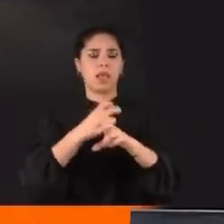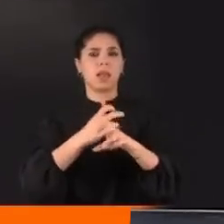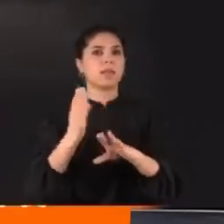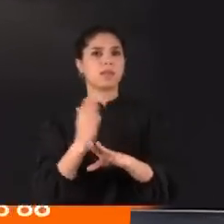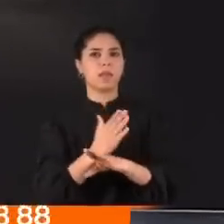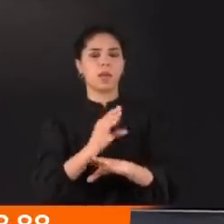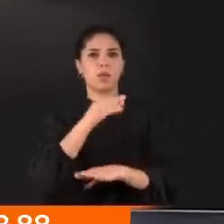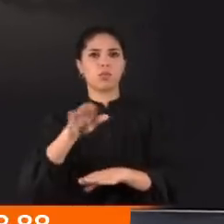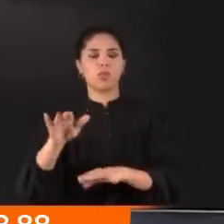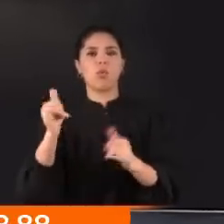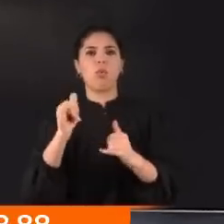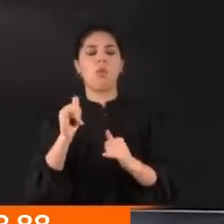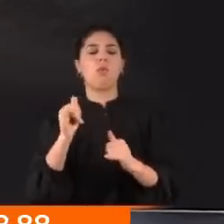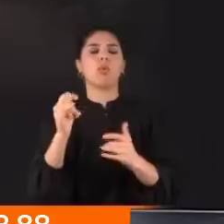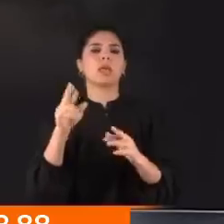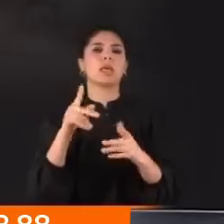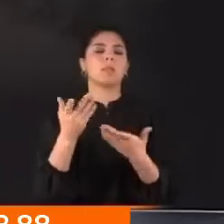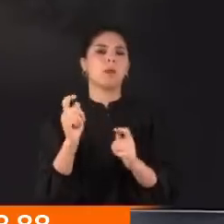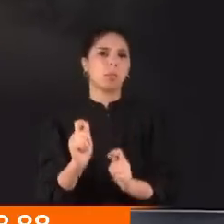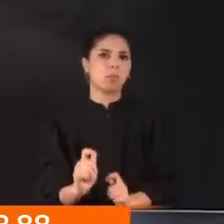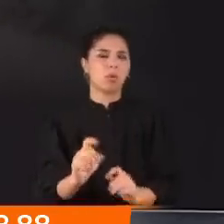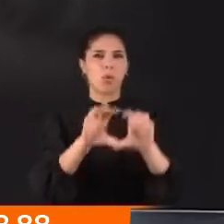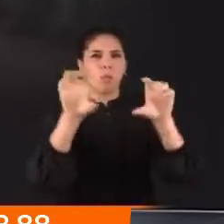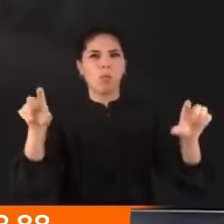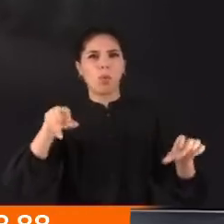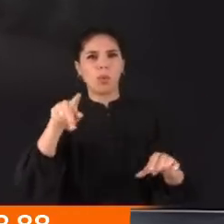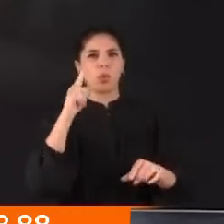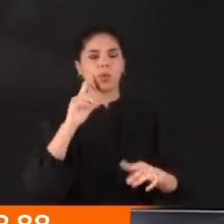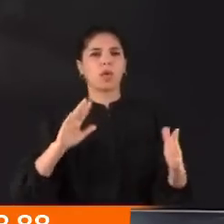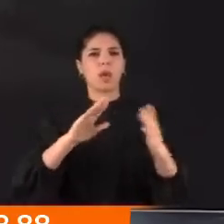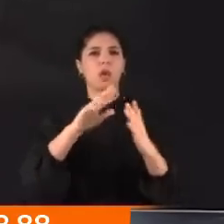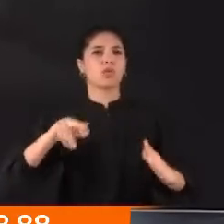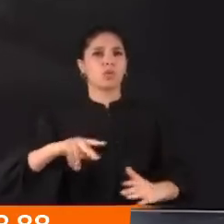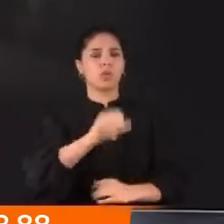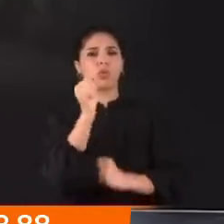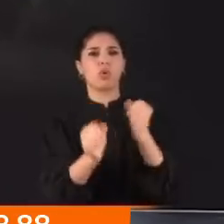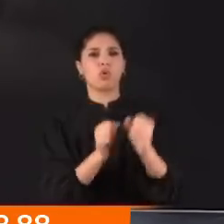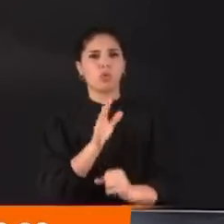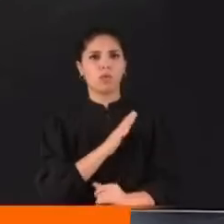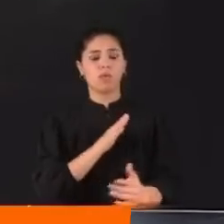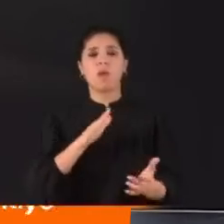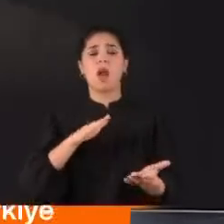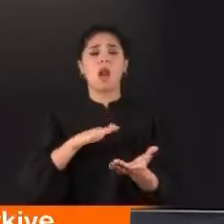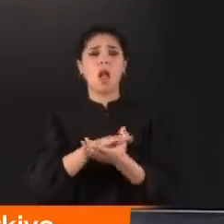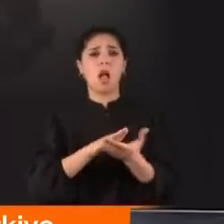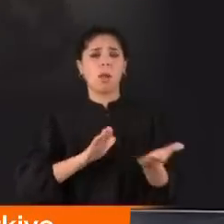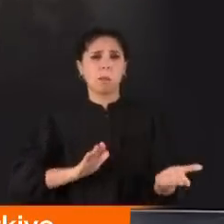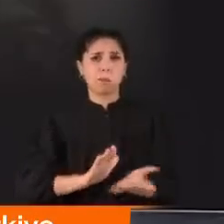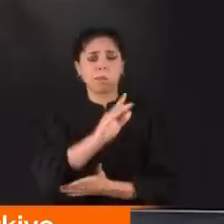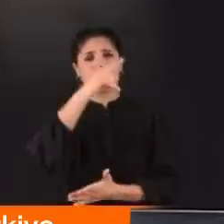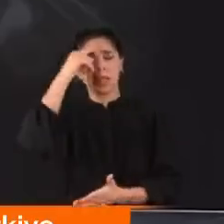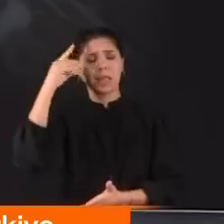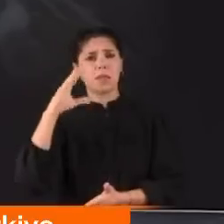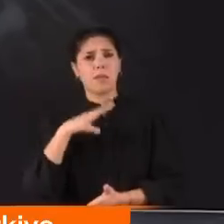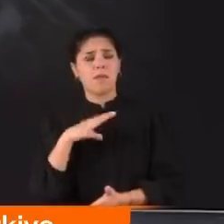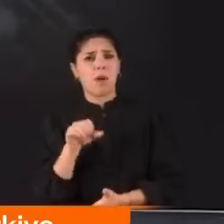Neden? Çünkü çocuklar burayı oyun alanı gibi kullanıyor. Borunun üzerinden yürüyerek karşıya geçiyorlar, hatta koşuyorlar. Ayaklarının kayma ihtimalini akıldan geçirmek bile